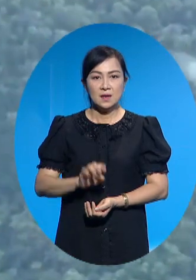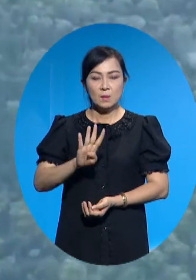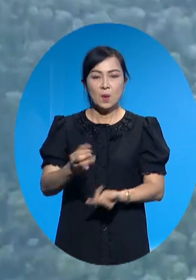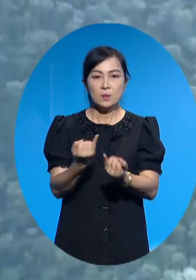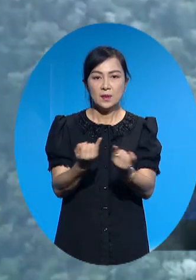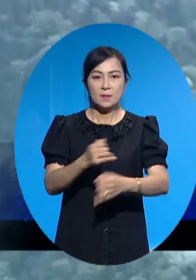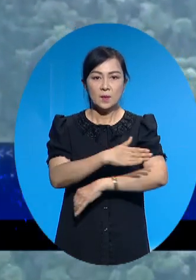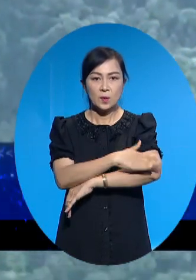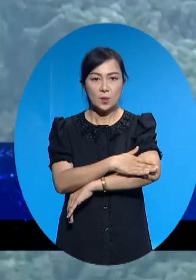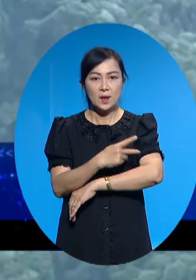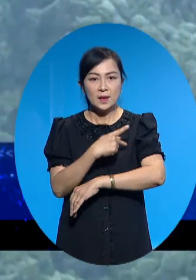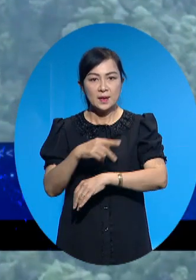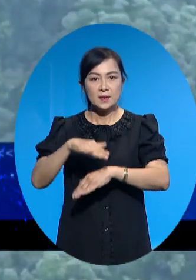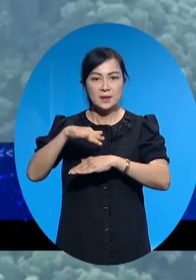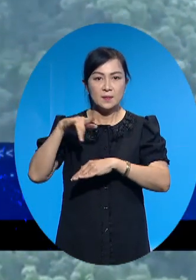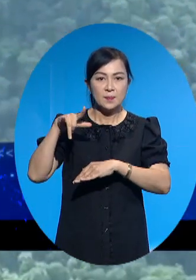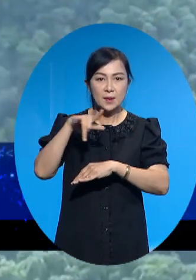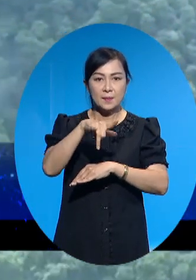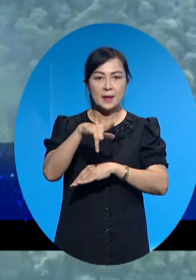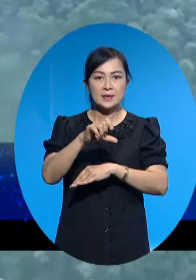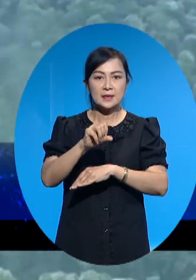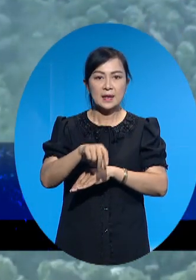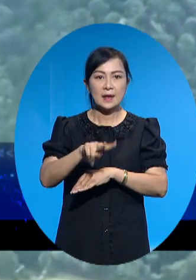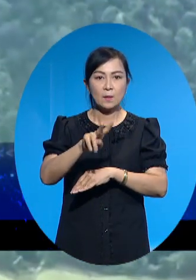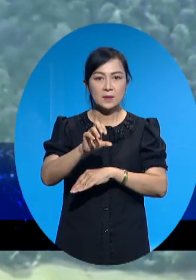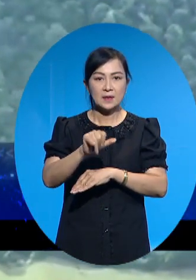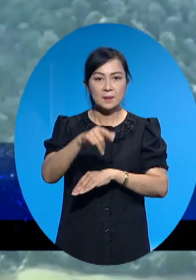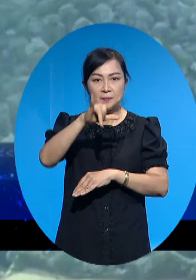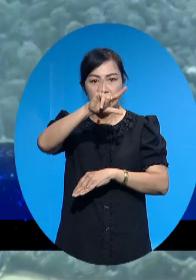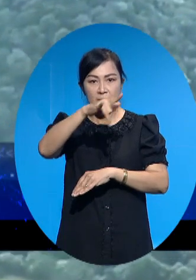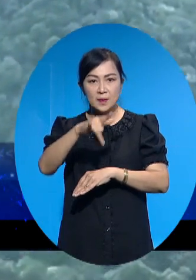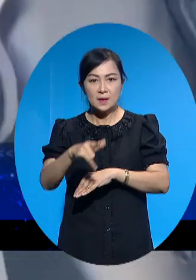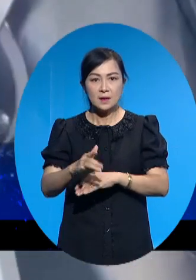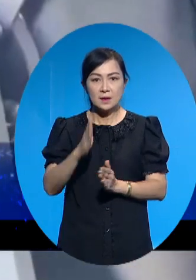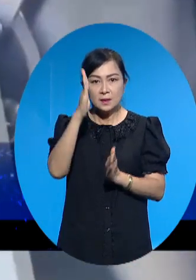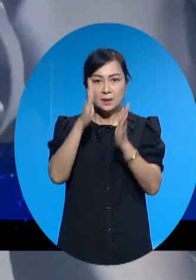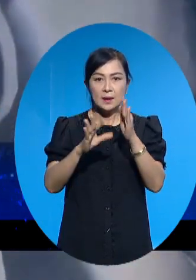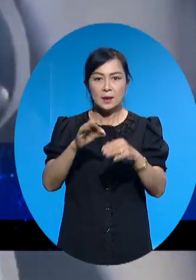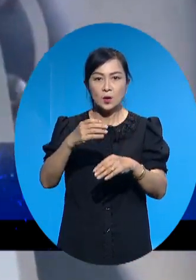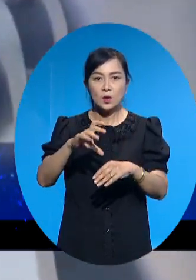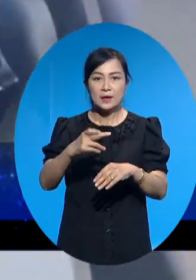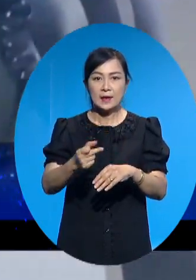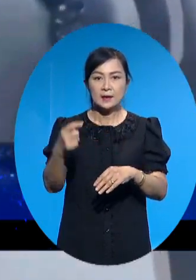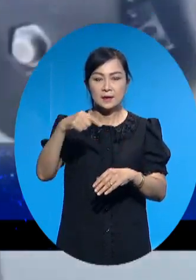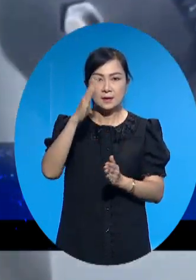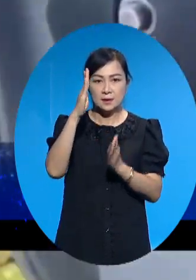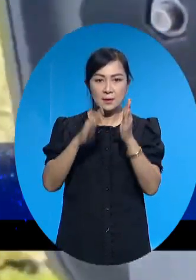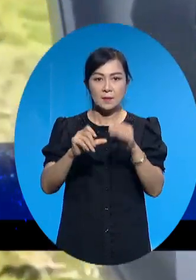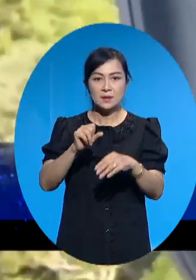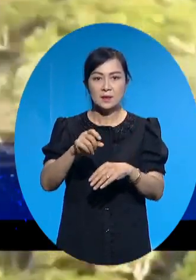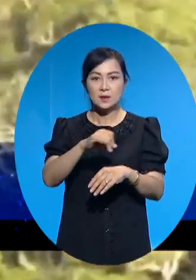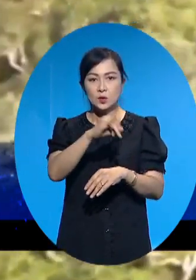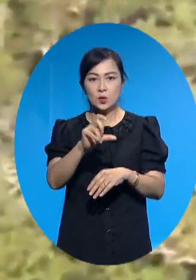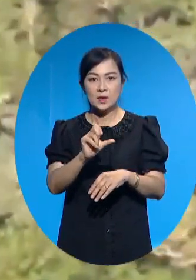4 trẻ em được giải cứu là hành khách trên chiếc máy bay Cessna 206 bị rơi trên đường từ thành phố Araraquara tới thành phố San